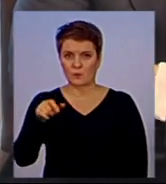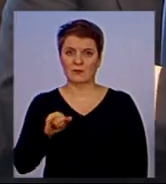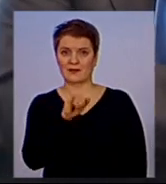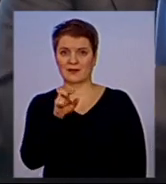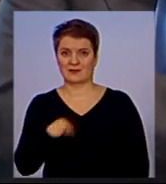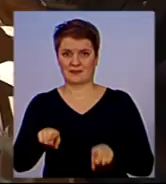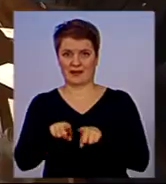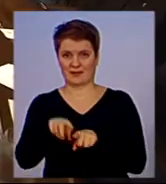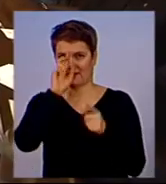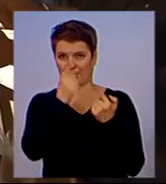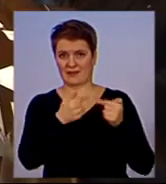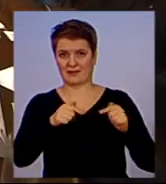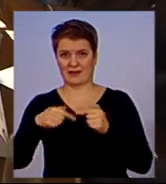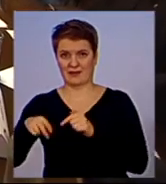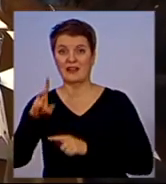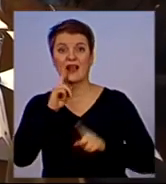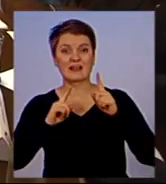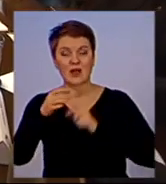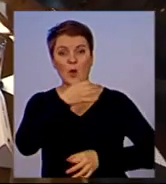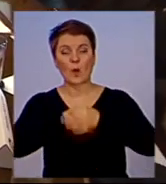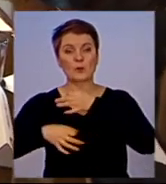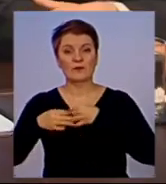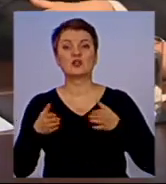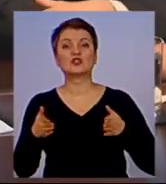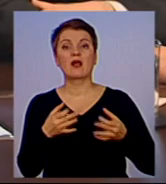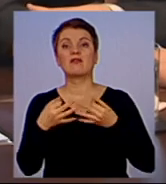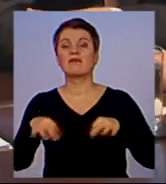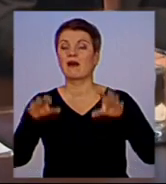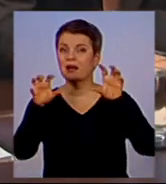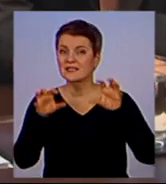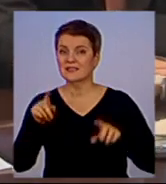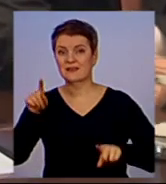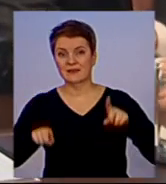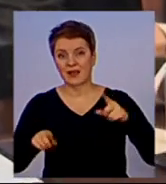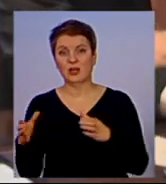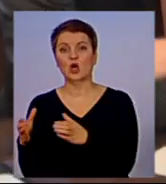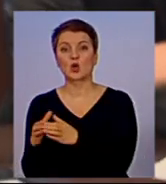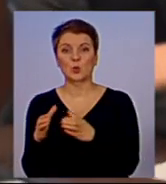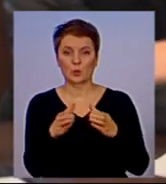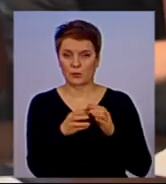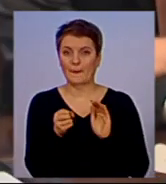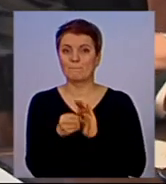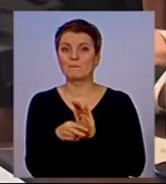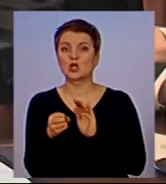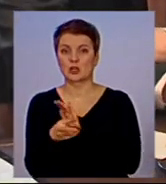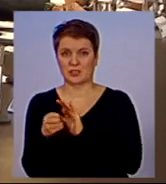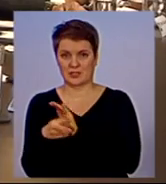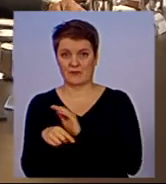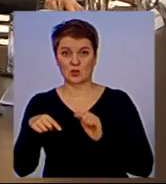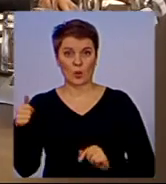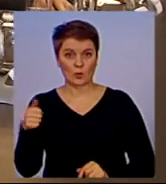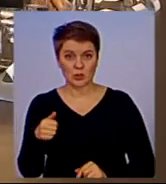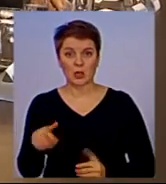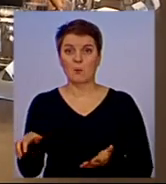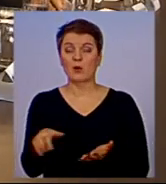з республіканцями і демократами Трамп обговорював шляхи легалізації деяких груп біженців. Цього тижня адміністрація Білого Дому позбавила